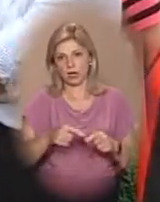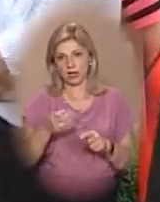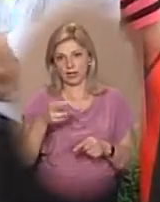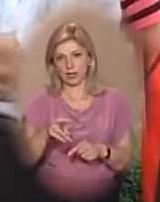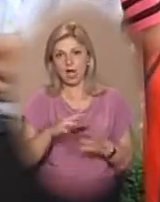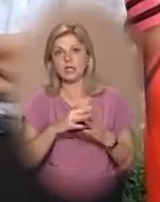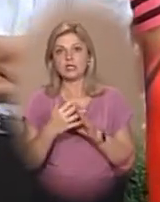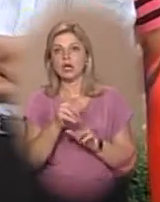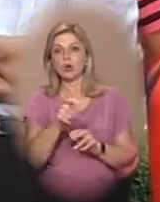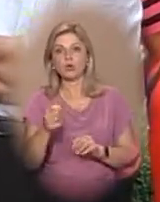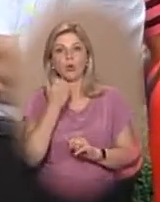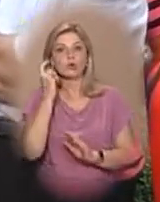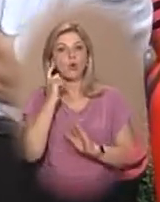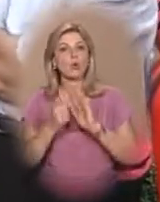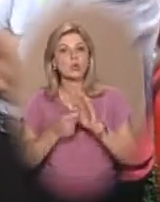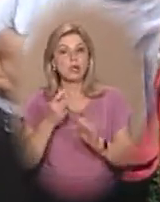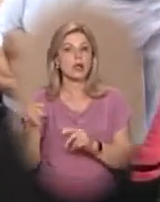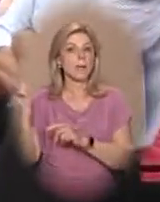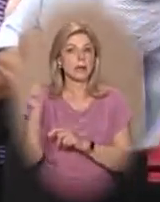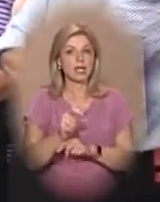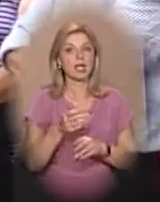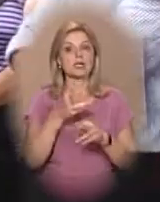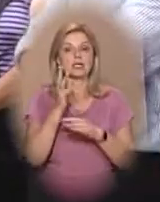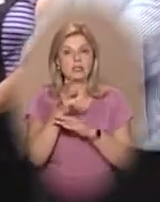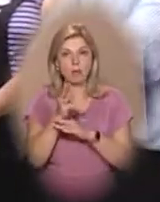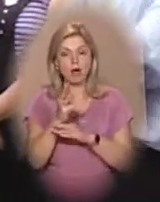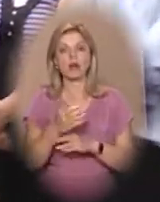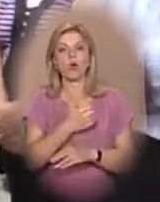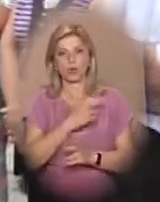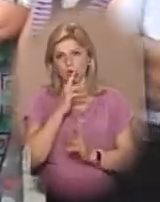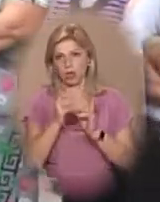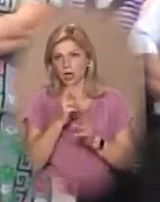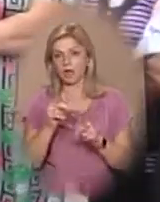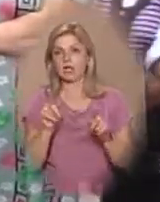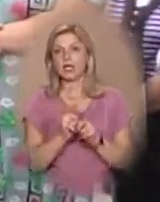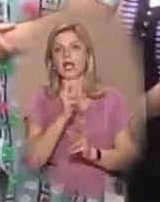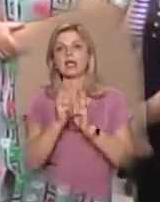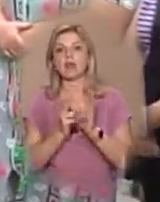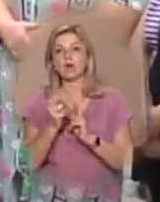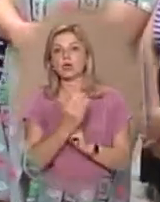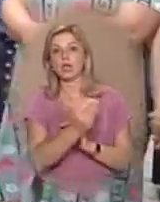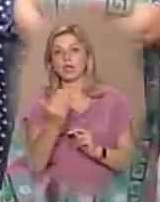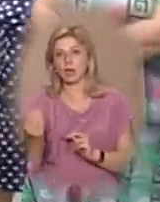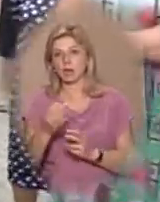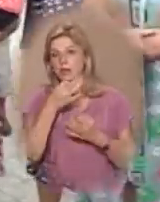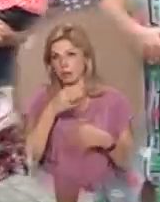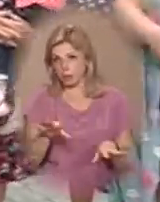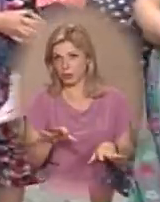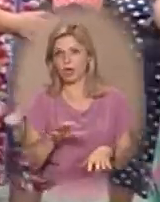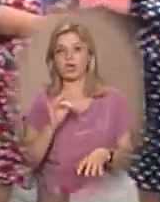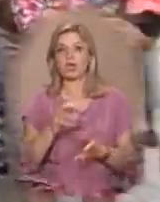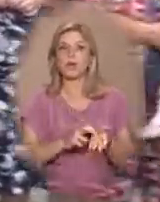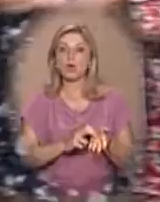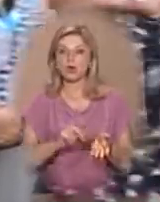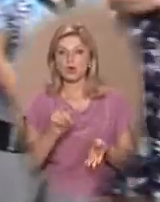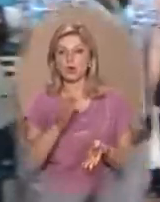Селяни, коли дізналися про приїзд знімальної групи, прийшли поділитися скаргами. Таке реформування їм, очевидно, не до вподоби. Побоюються,